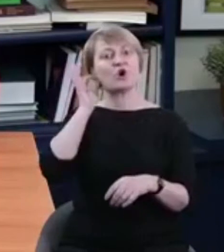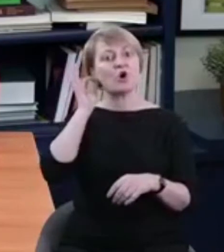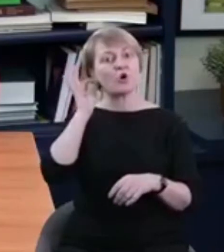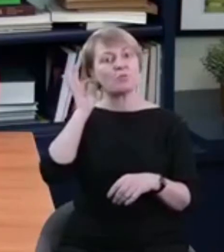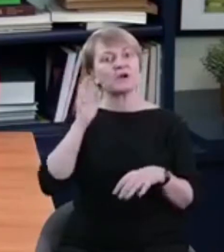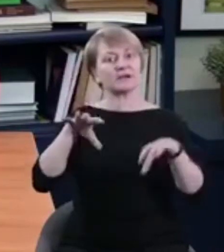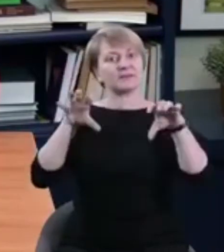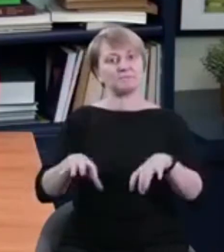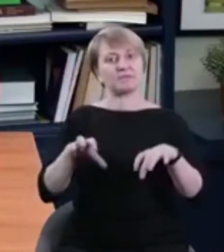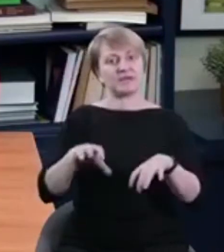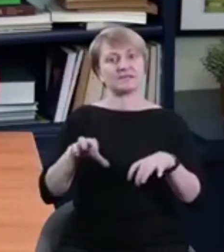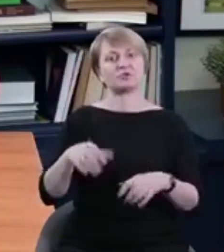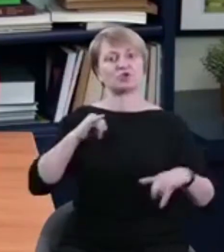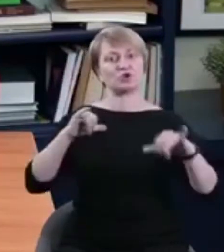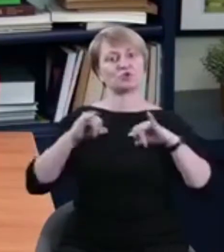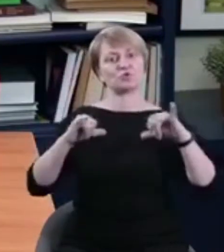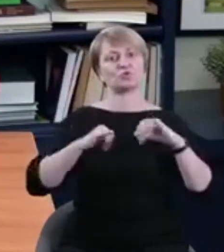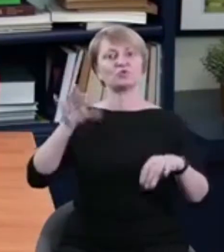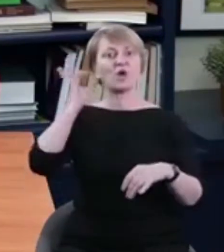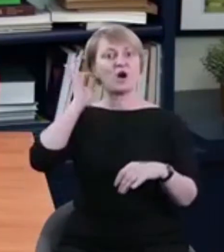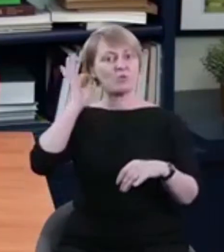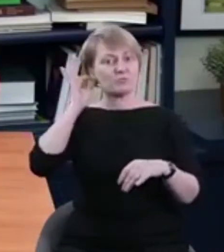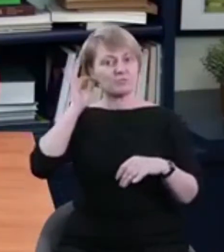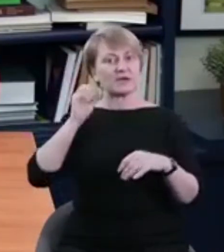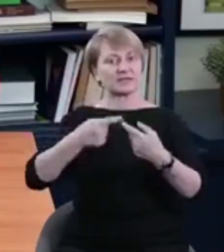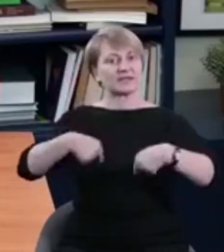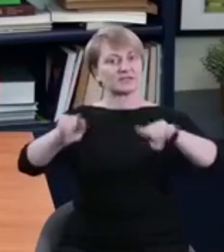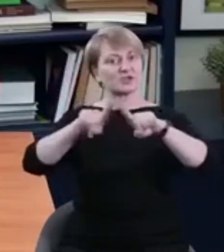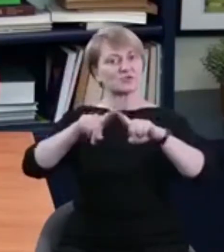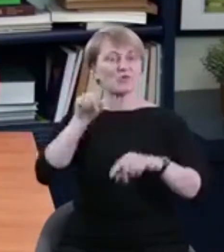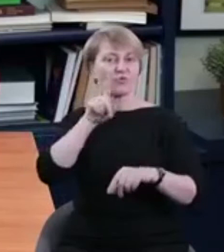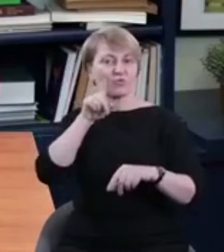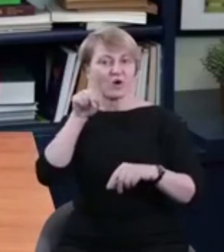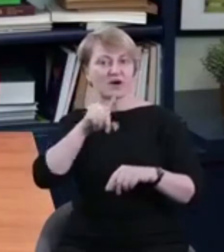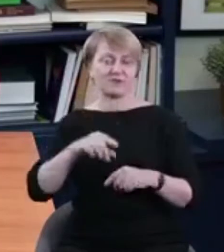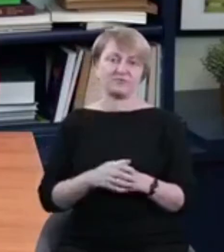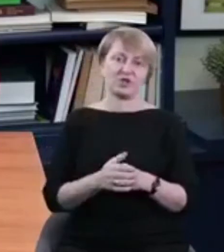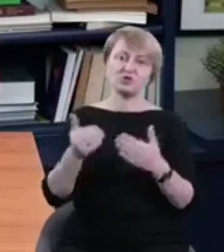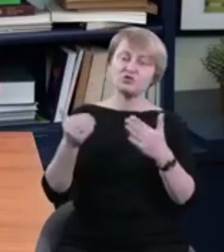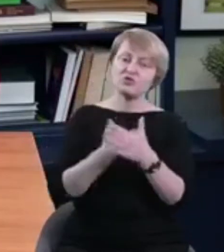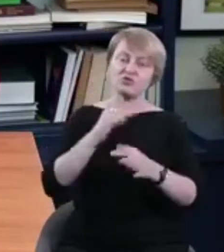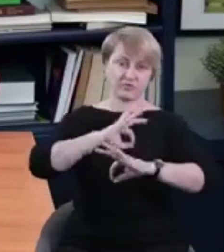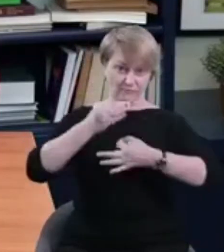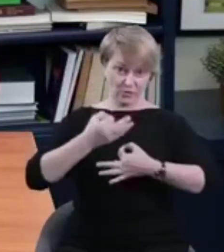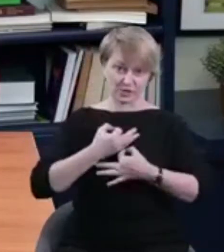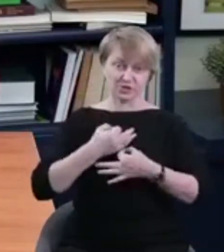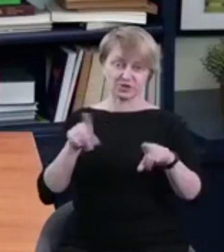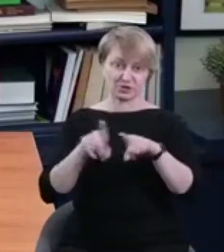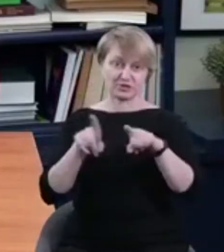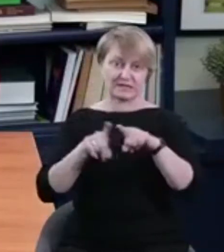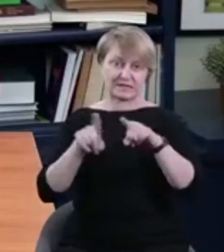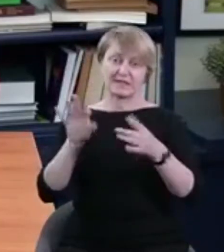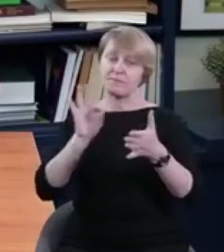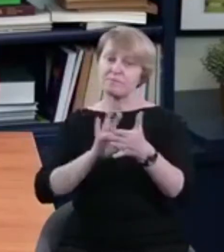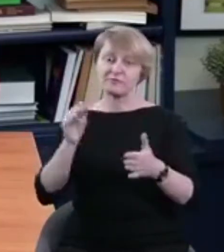fantastycznych mężczyzn będzie rządziła kobieta ma też dwa radiowozy nowego właściciela o tym też na pewno